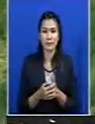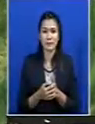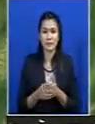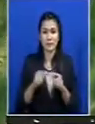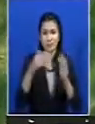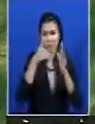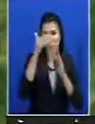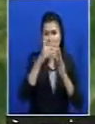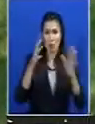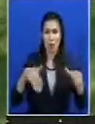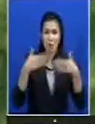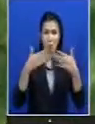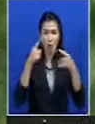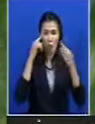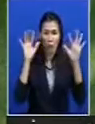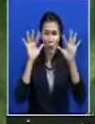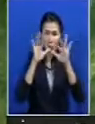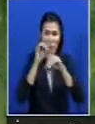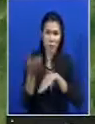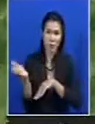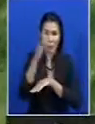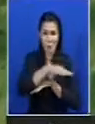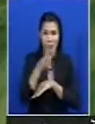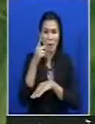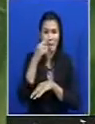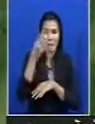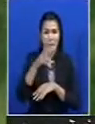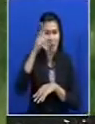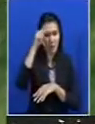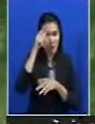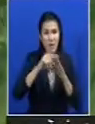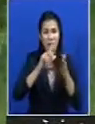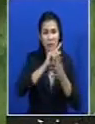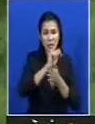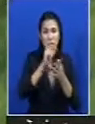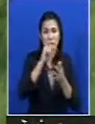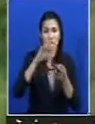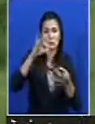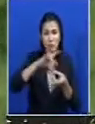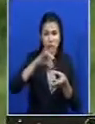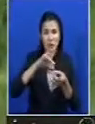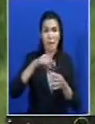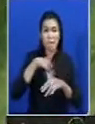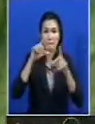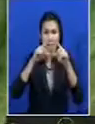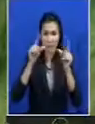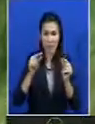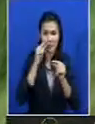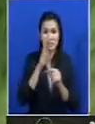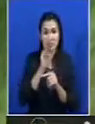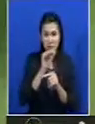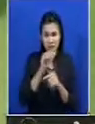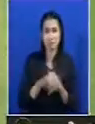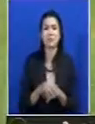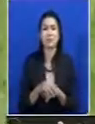ภาคเหนืออากาศร้อนถึงร้อนจัดกับมีฟ้าหลัวในตอนกลางวันครับส่วนมากจังหวัดลำปางตากสุโขทัยอุตรดิตถ์เพชรบูรณ์ครับอุณหภูมิสูงสุดอยู่ที่40